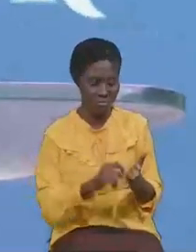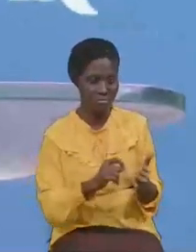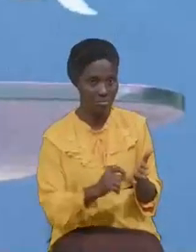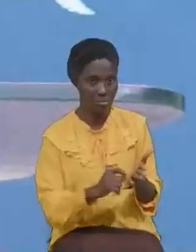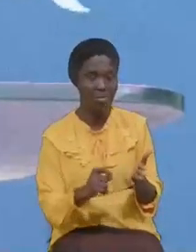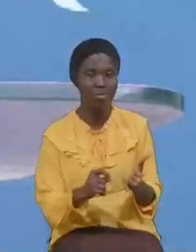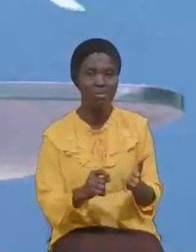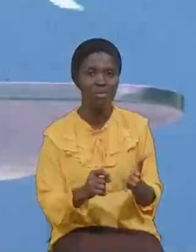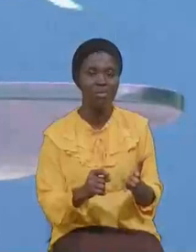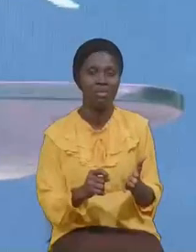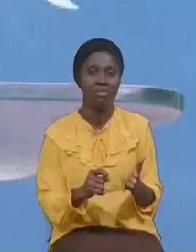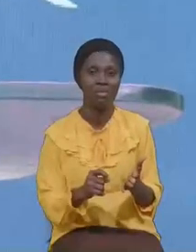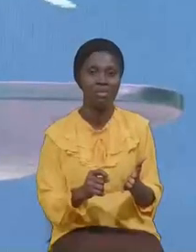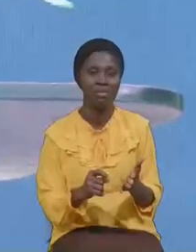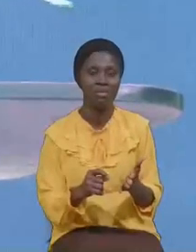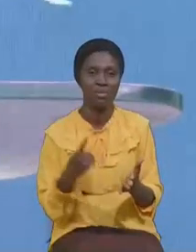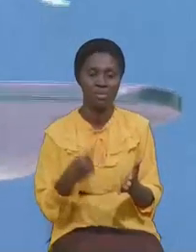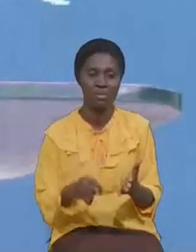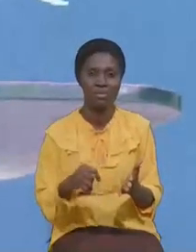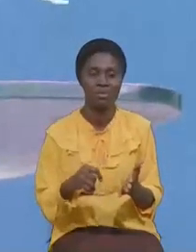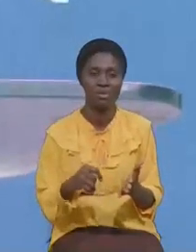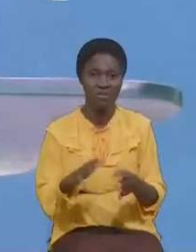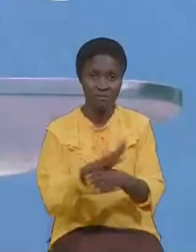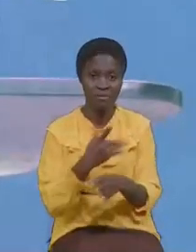une fiche. Prenez la fiche,